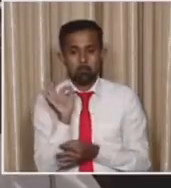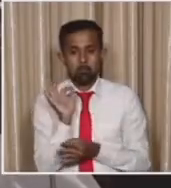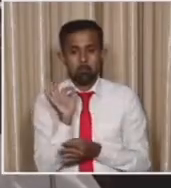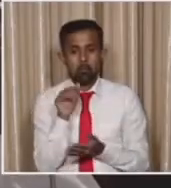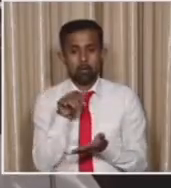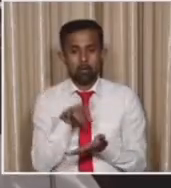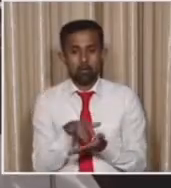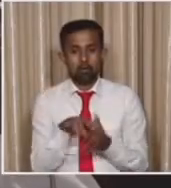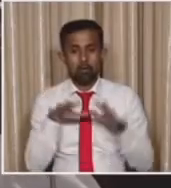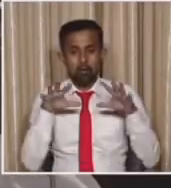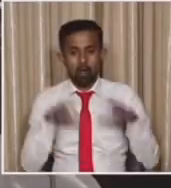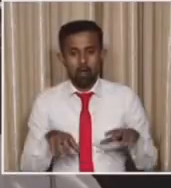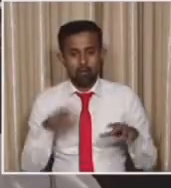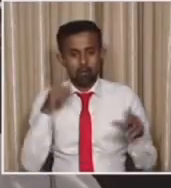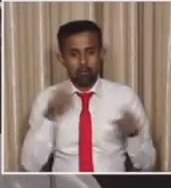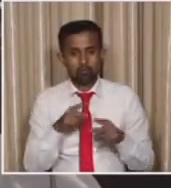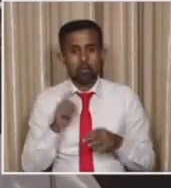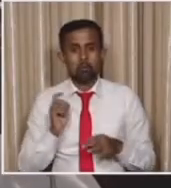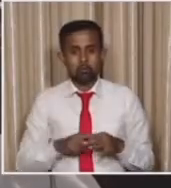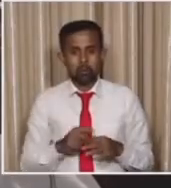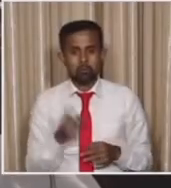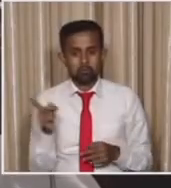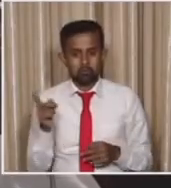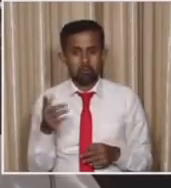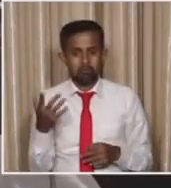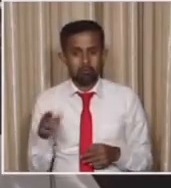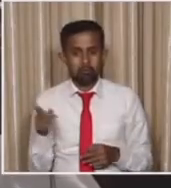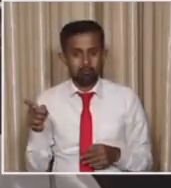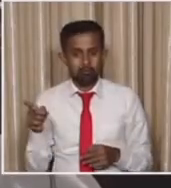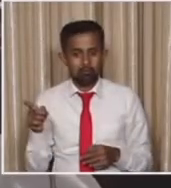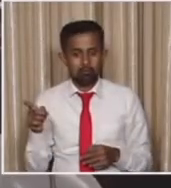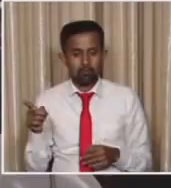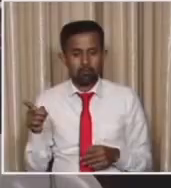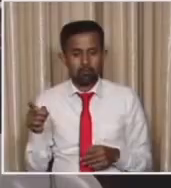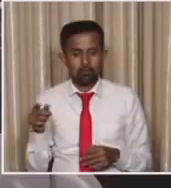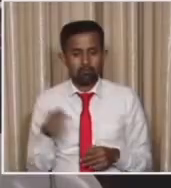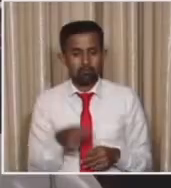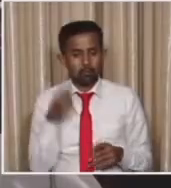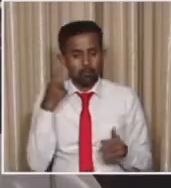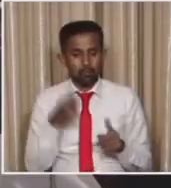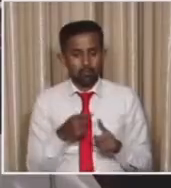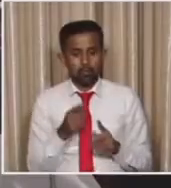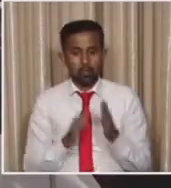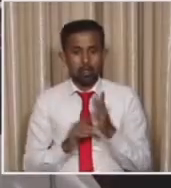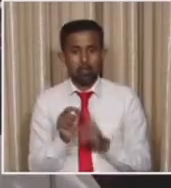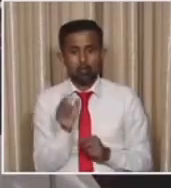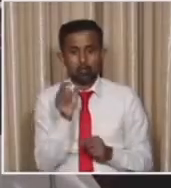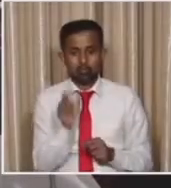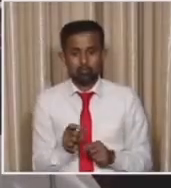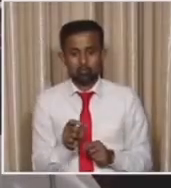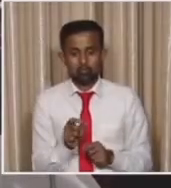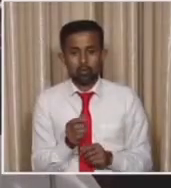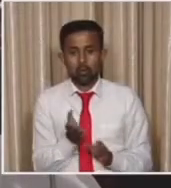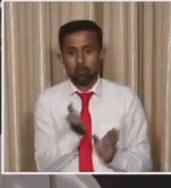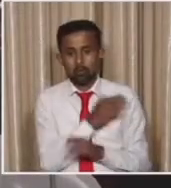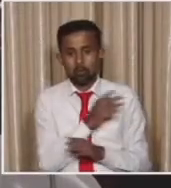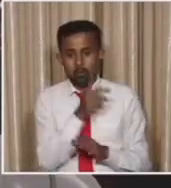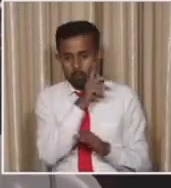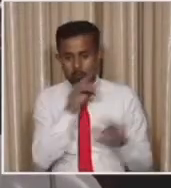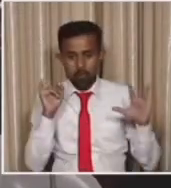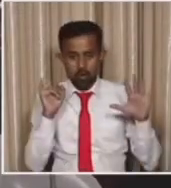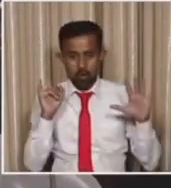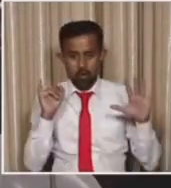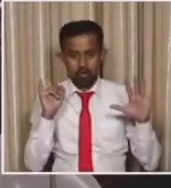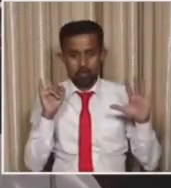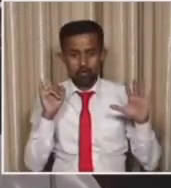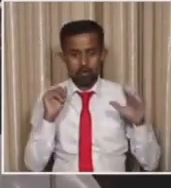Siddhasthana wala aithiya pilibandawa yam kisi prashnayak etumata pennagilla tiyena eka nisa me pilibandawa garu amaatyatumani gewiccha maasa 6 ka kale